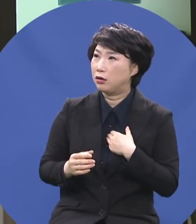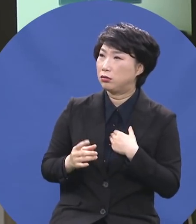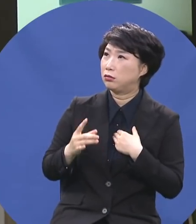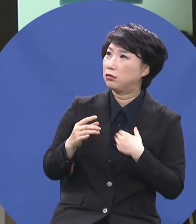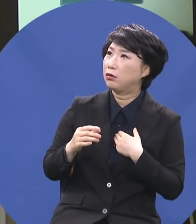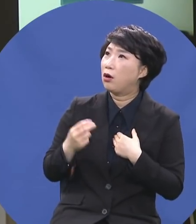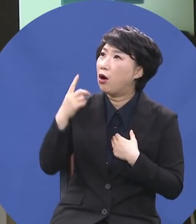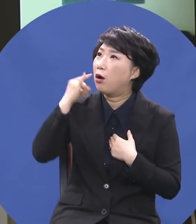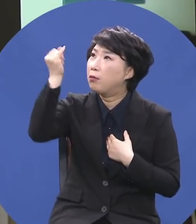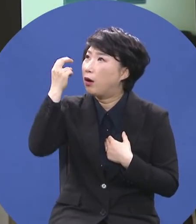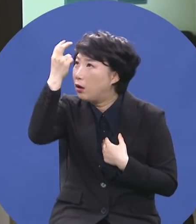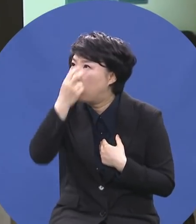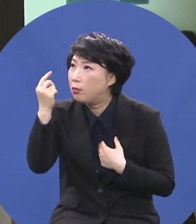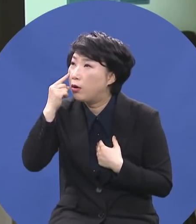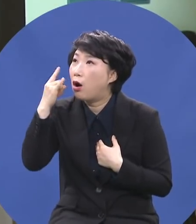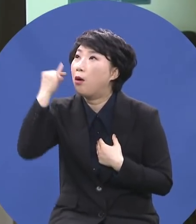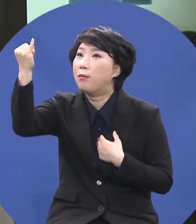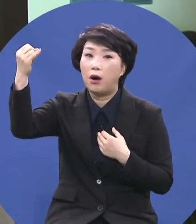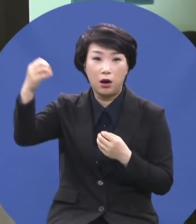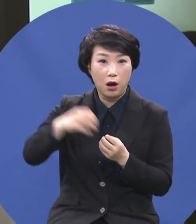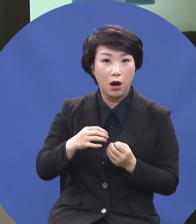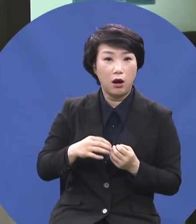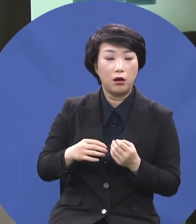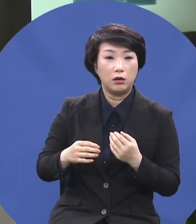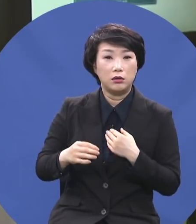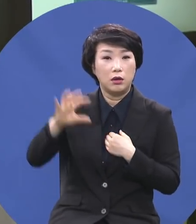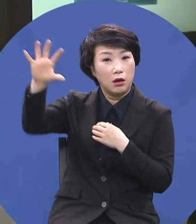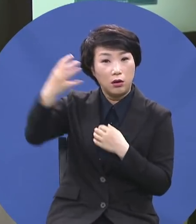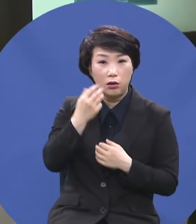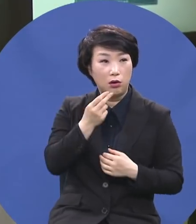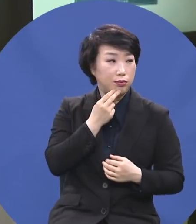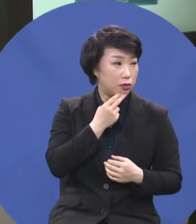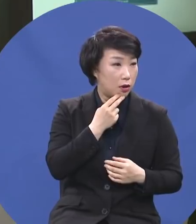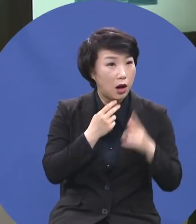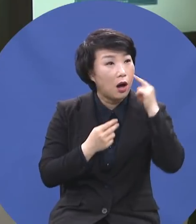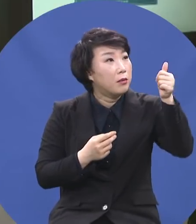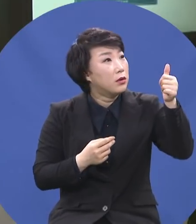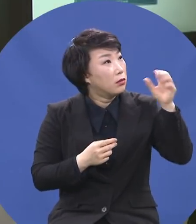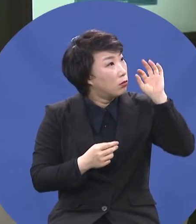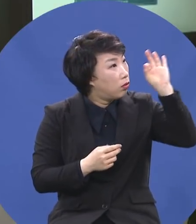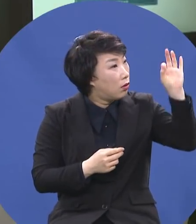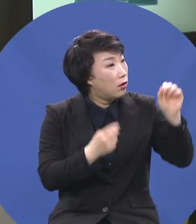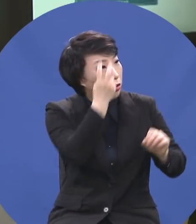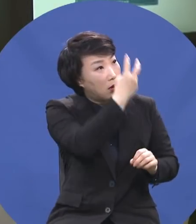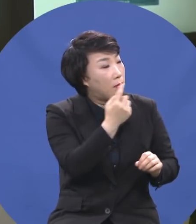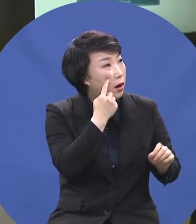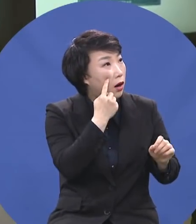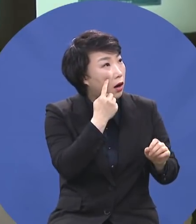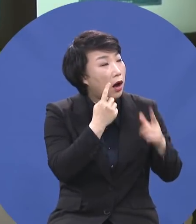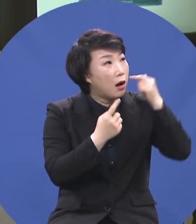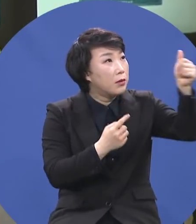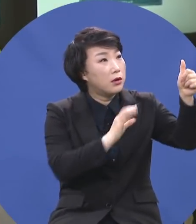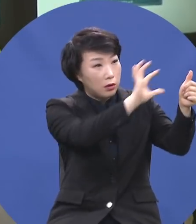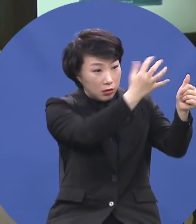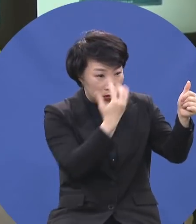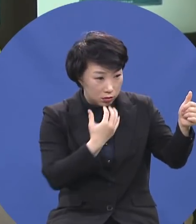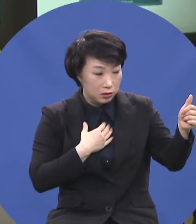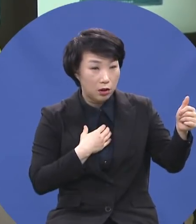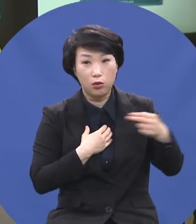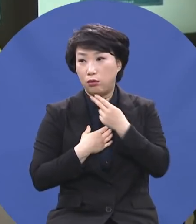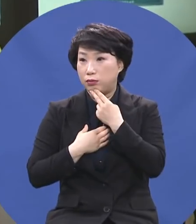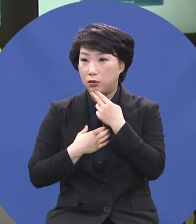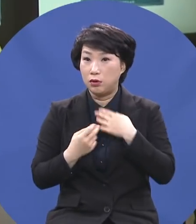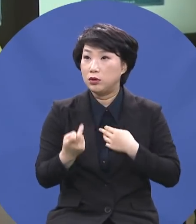닮은 것 같지 않아. 아버지를 봐도 내가 아버지 닮은 것 같지 않아. 그리고 형들을 봐도 다 닮은 것 같진